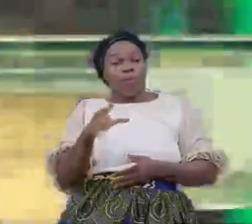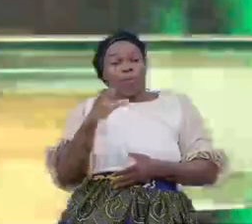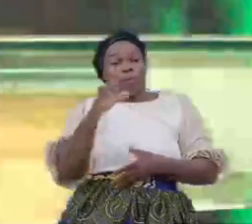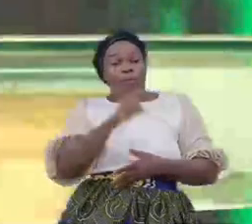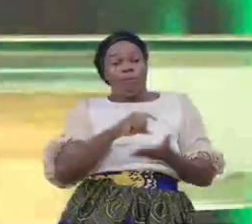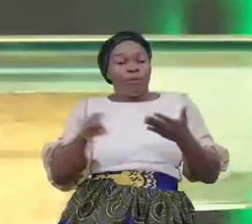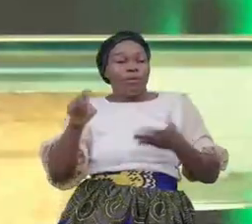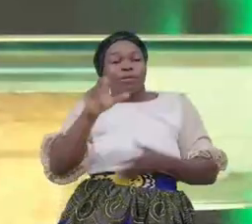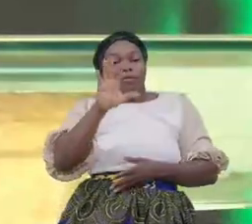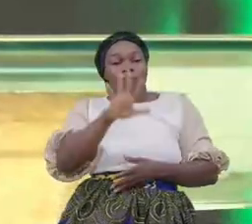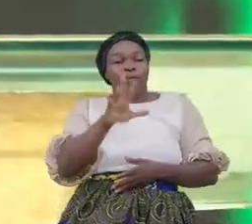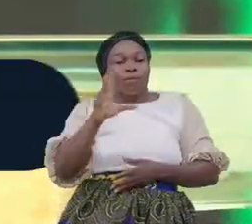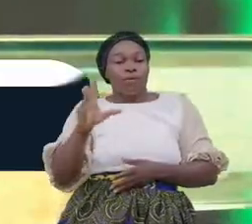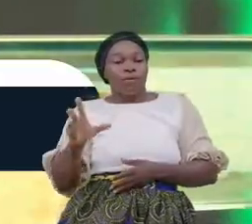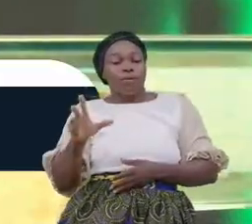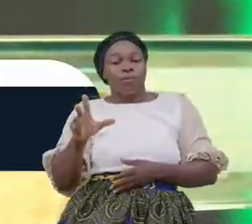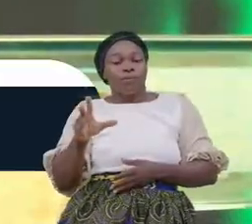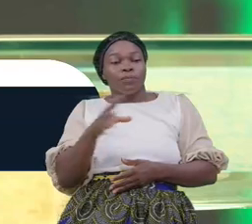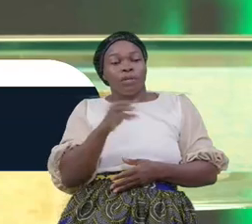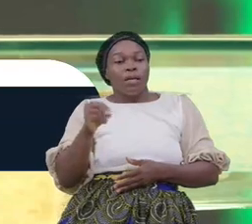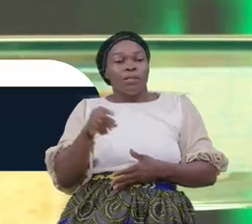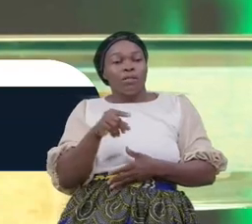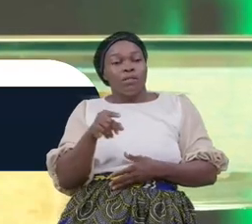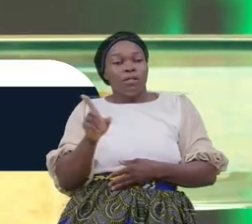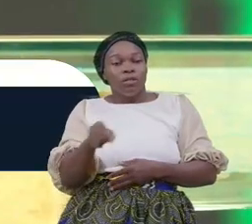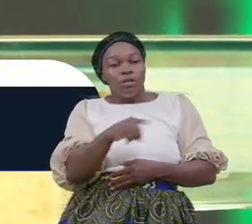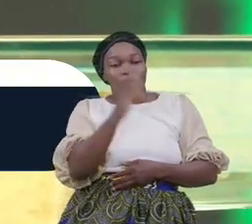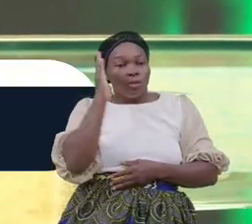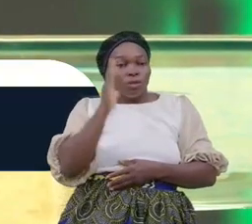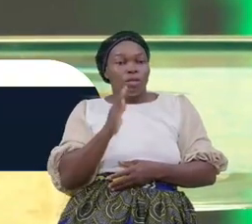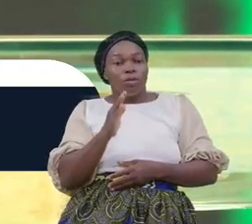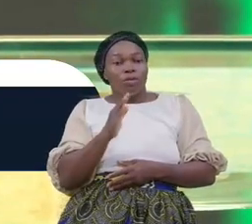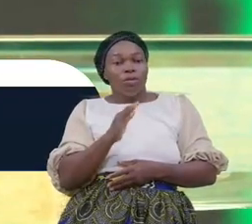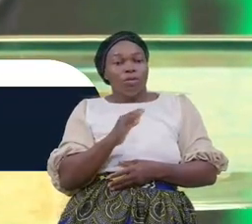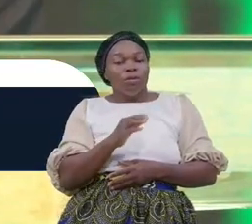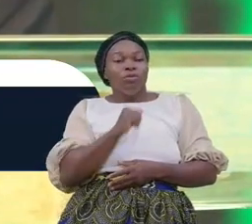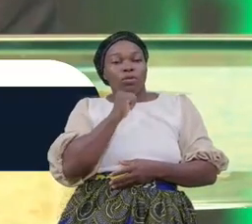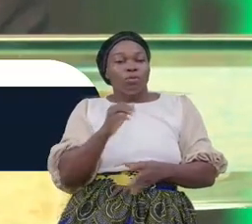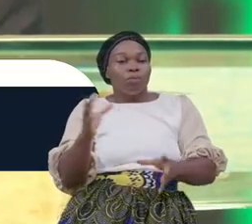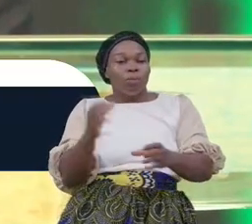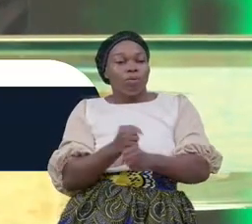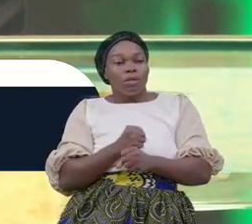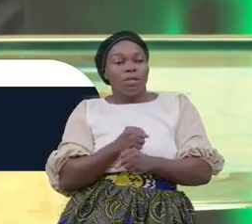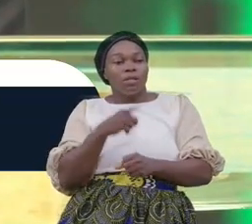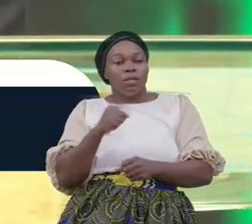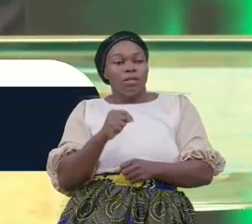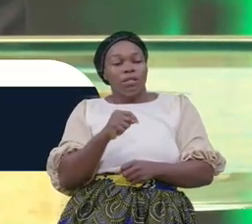53, vous prendrez possession du pays et vous vous